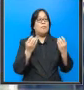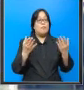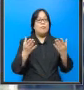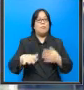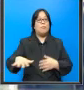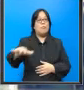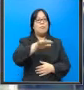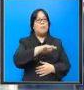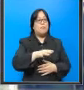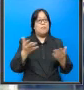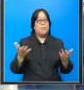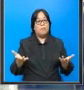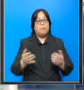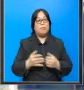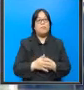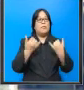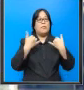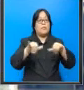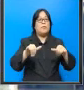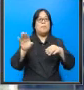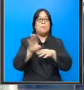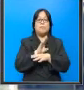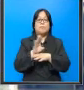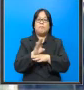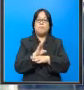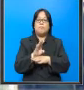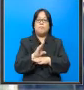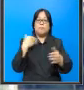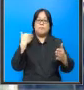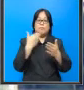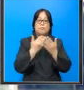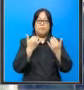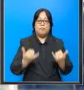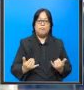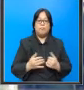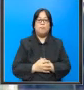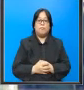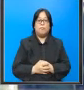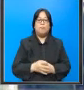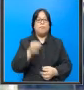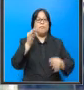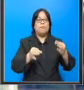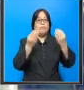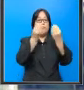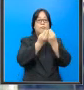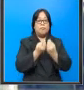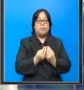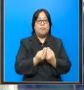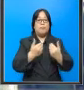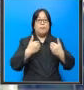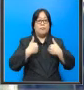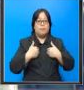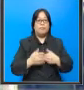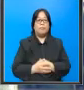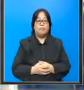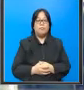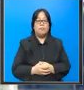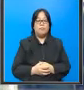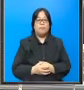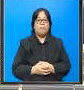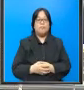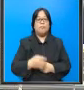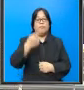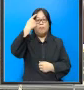berapa ramai dikalangan mereka yang masih Berniaga sehingga ke hari ini screennya angket tersebut ada